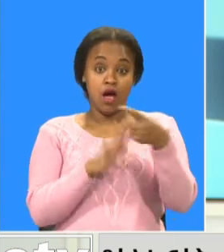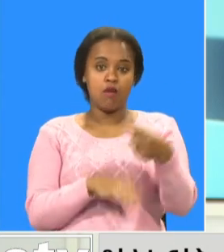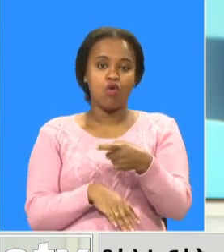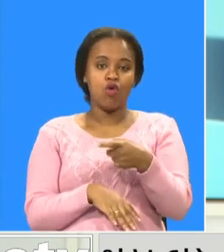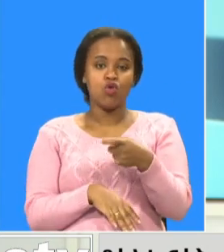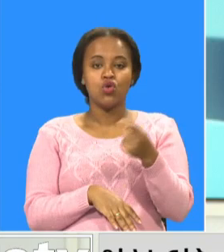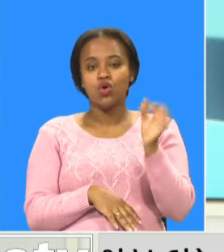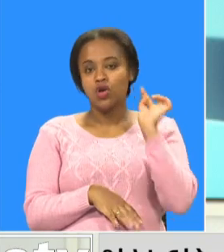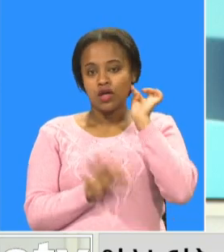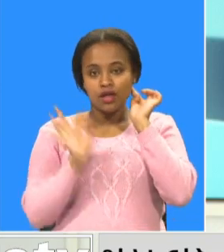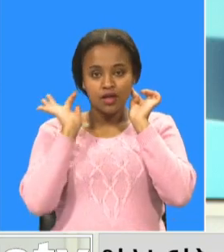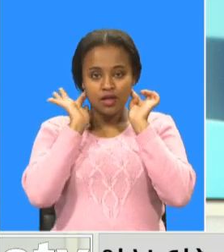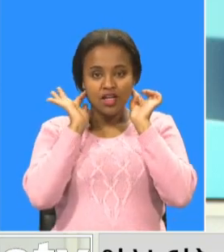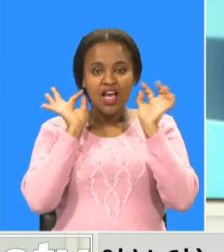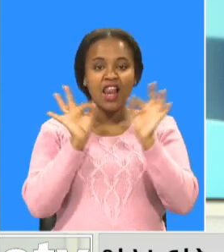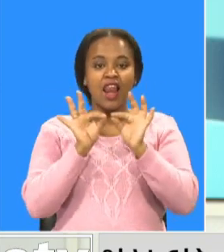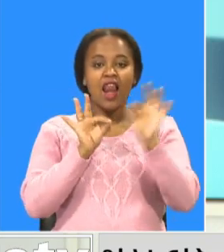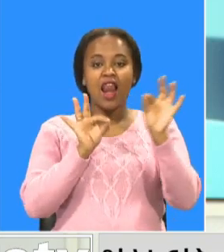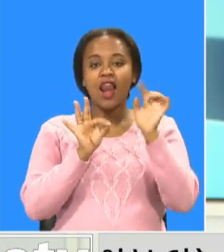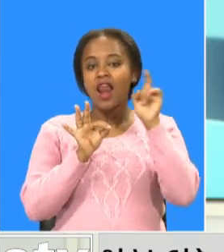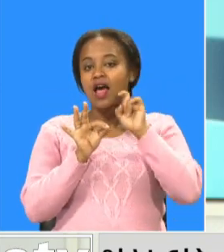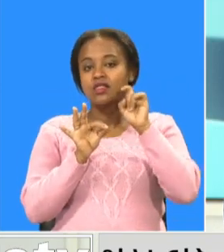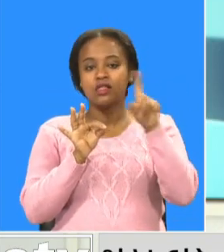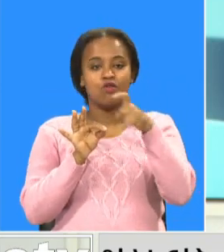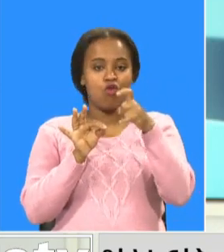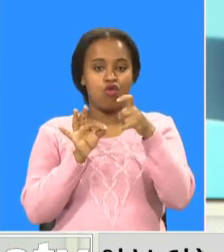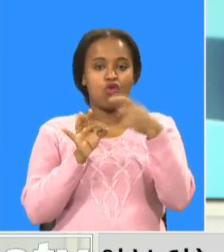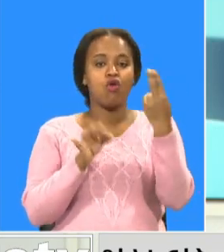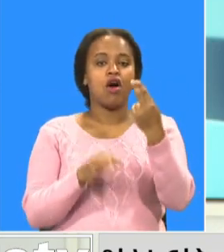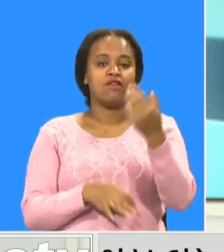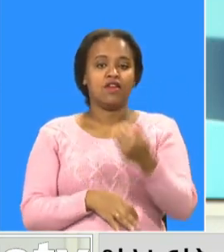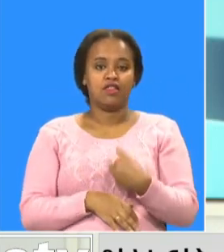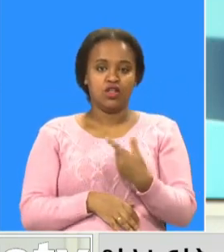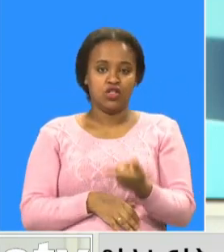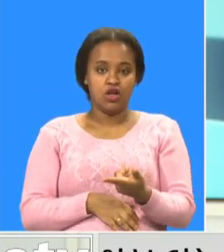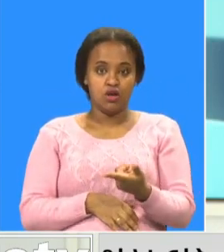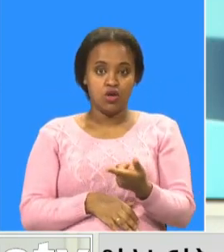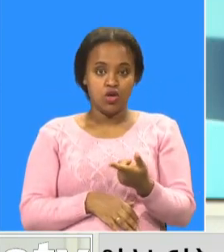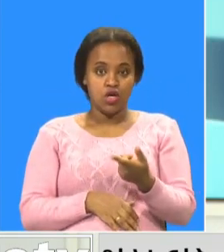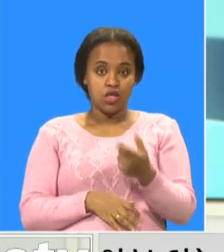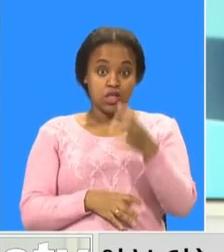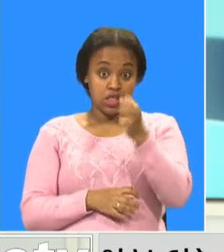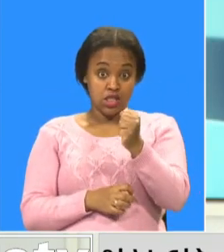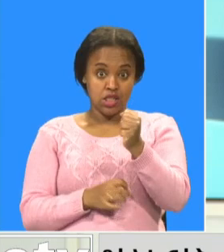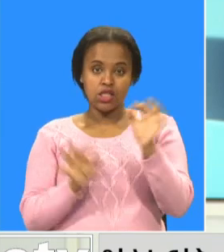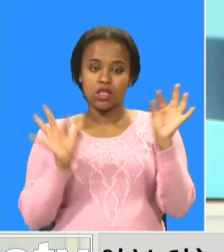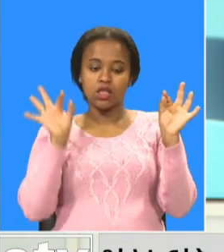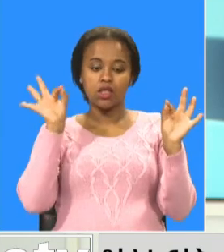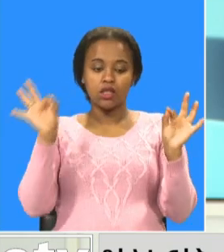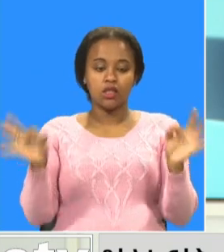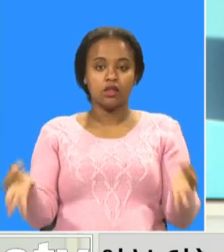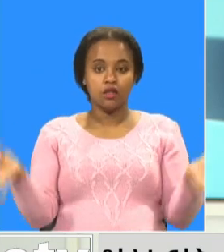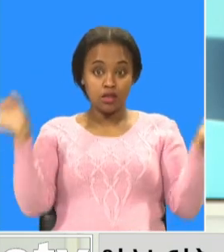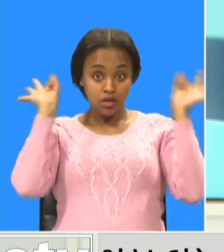እና ስንጠቀም ካጸዳን በኋላ እጃችንን እቺን ብቻ ነው የምንይዘው እናስገባለን። እንዲህ ካስገባን በኋላ በተቻለ